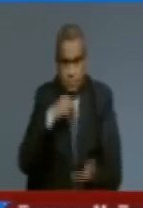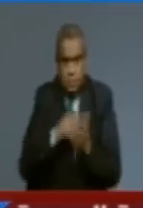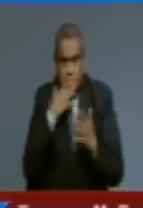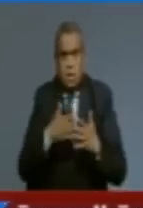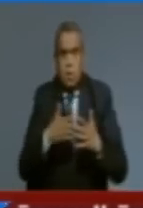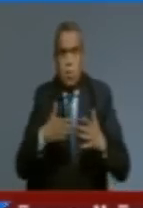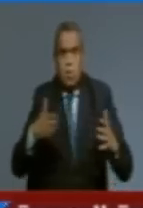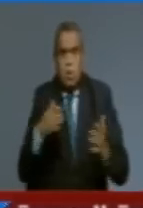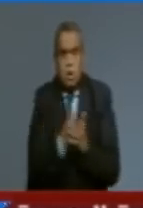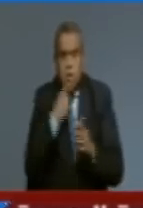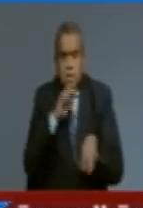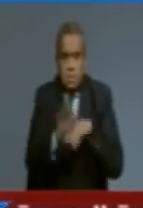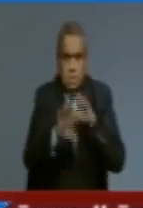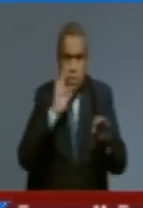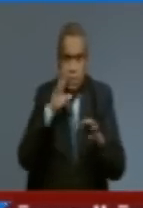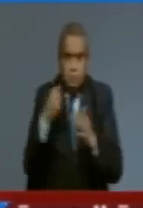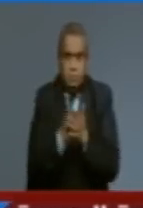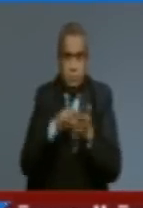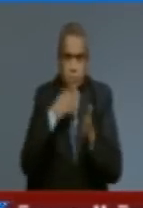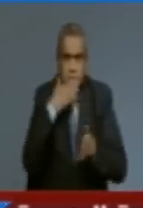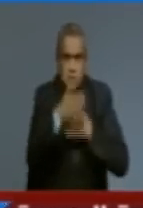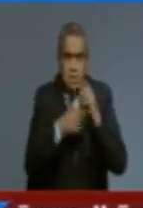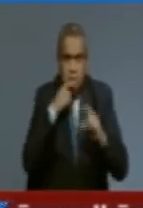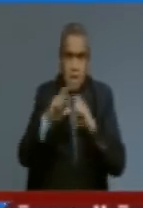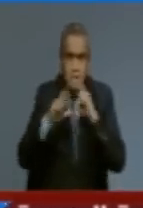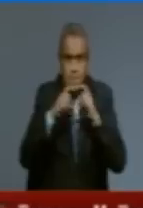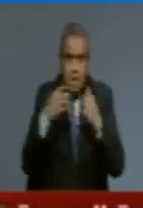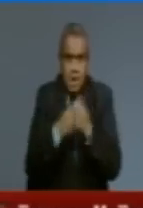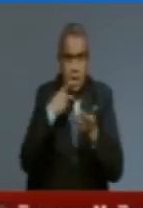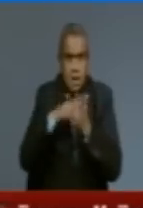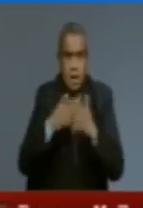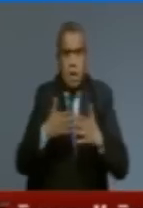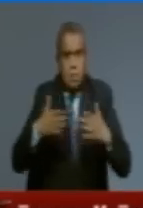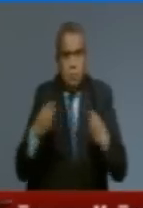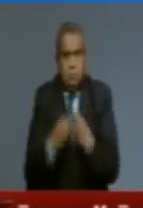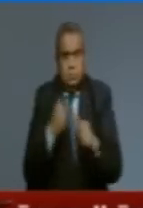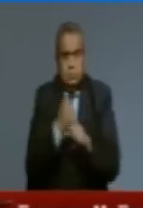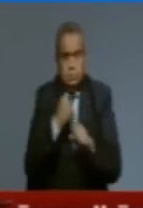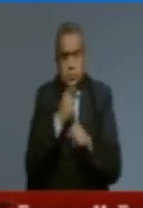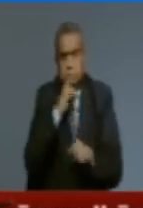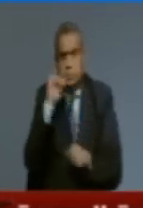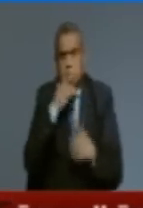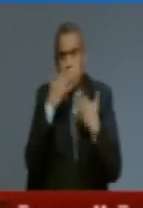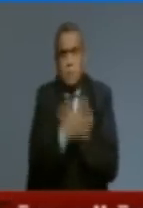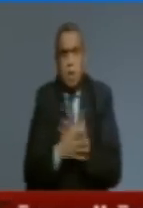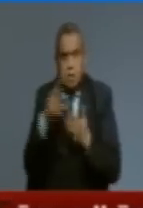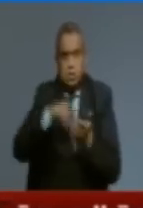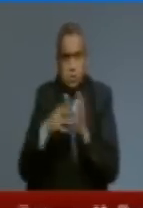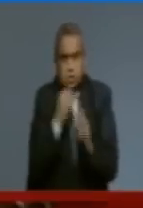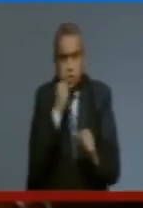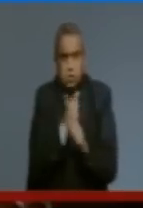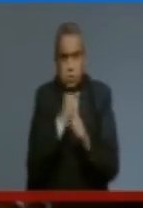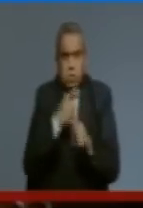تشكيلة المساهمين في بنكنا، كما نوسع أهمية مشاريعنا التي